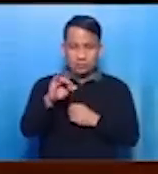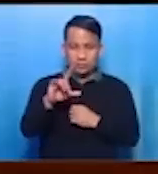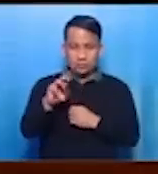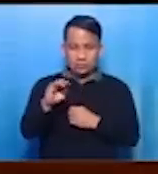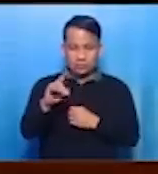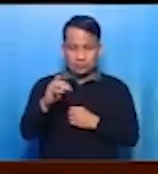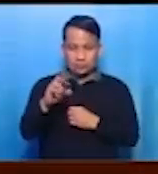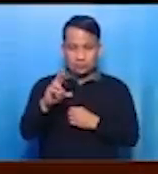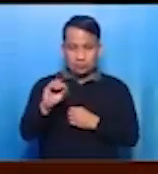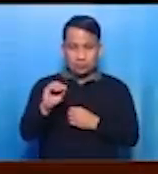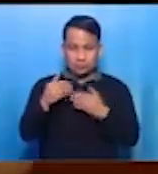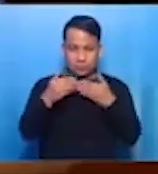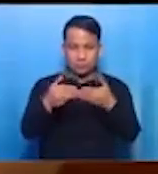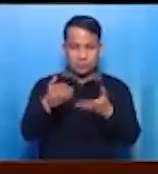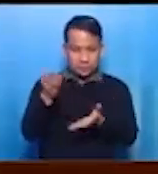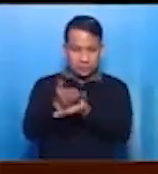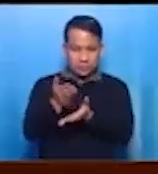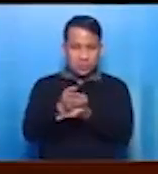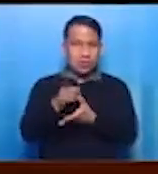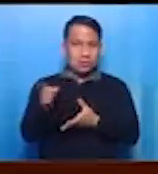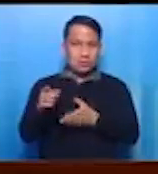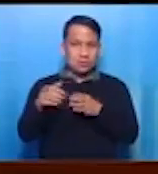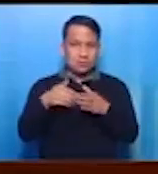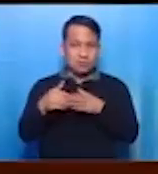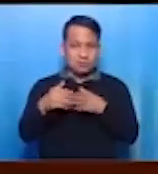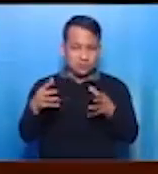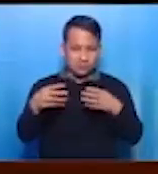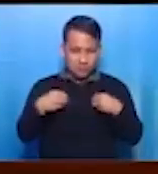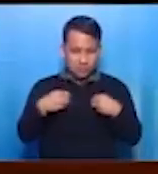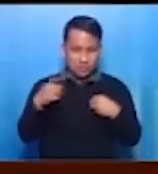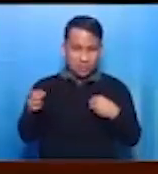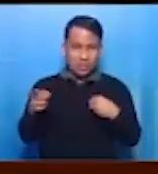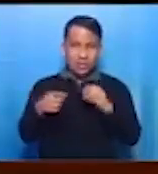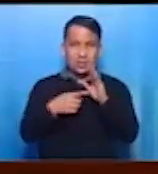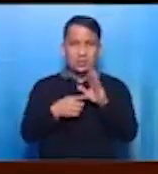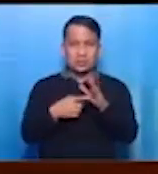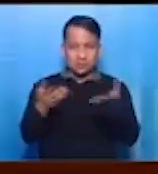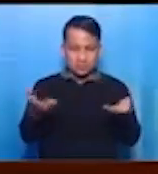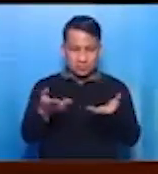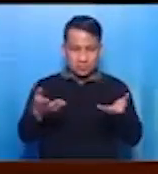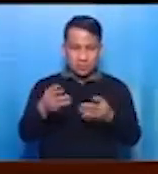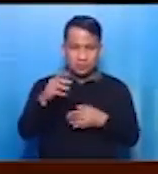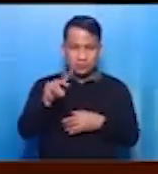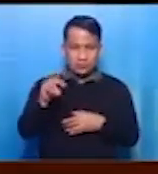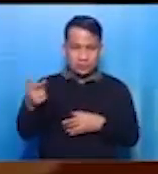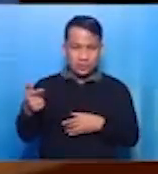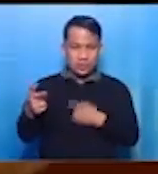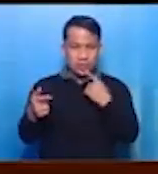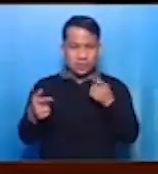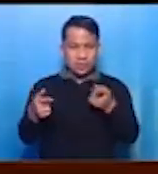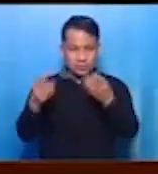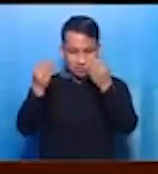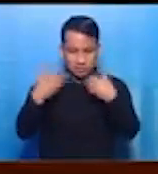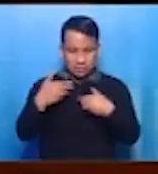kung ipagpapatuloy ba o ipatitigil na yung mas maluwag na pagtanggap ng mga bisita dito nga sa Puerto. Yun nga lamang sinabi na sa